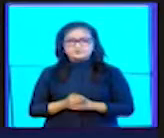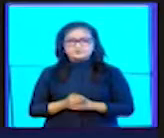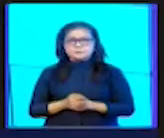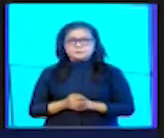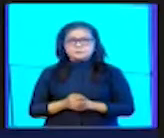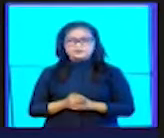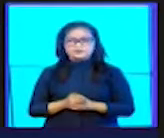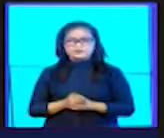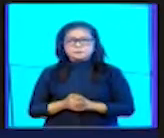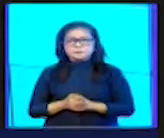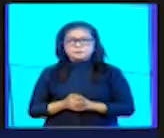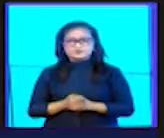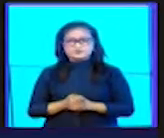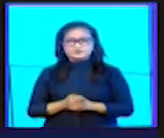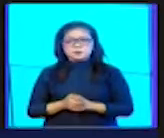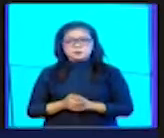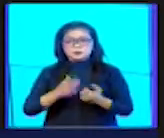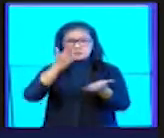ya Sehingga